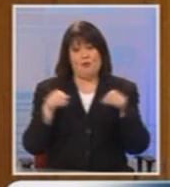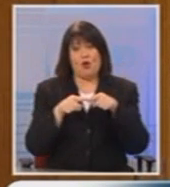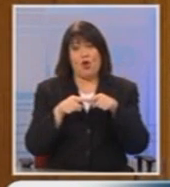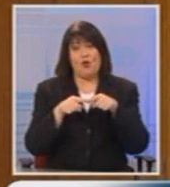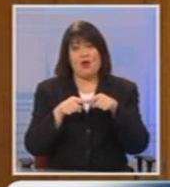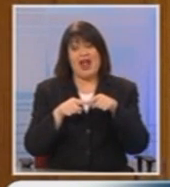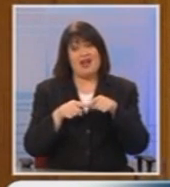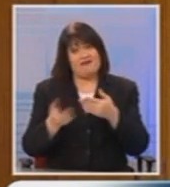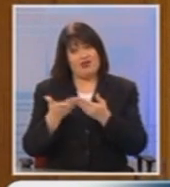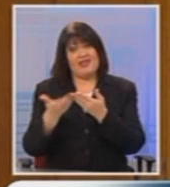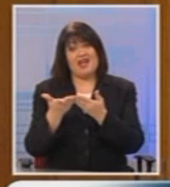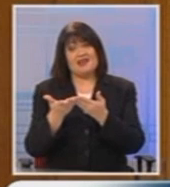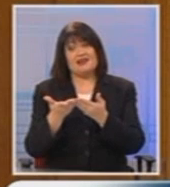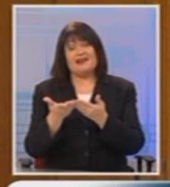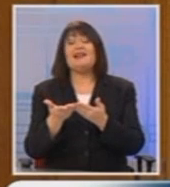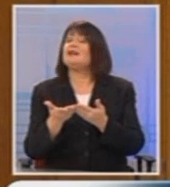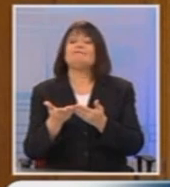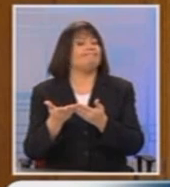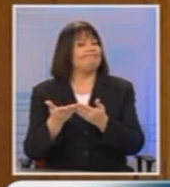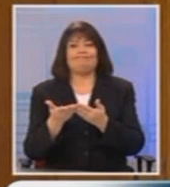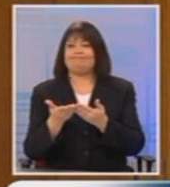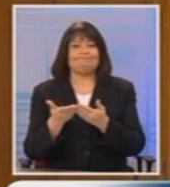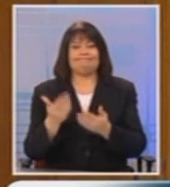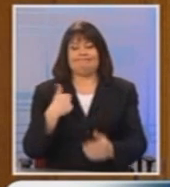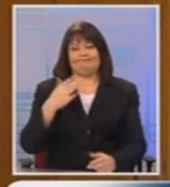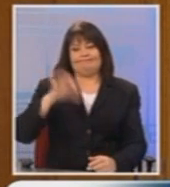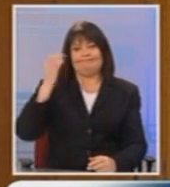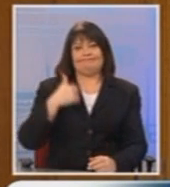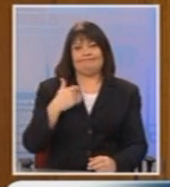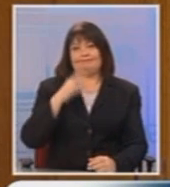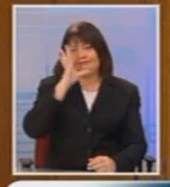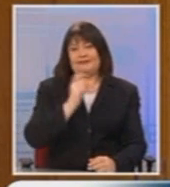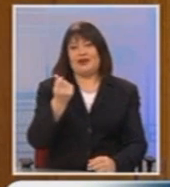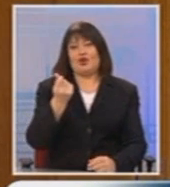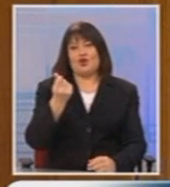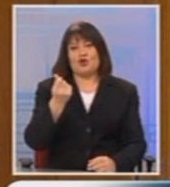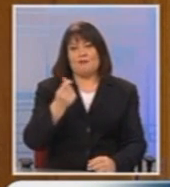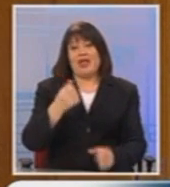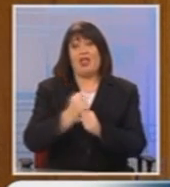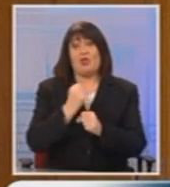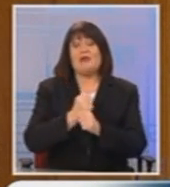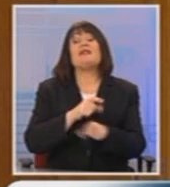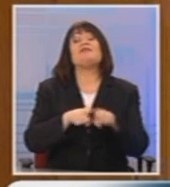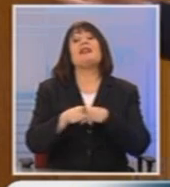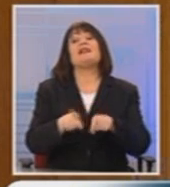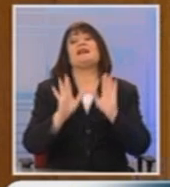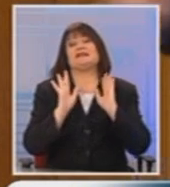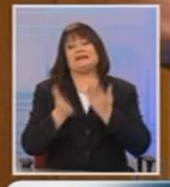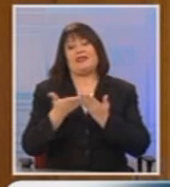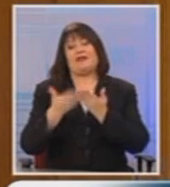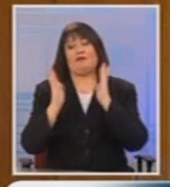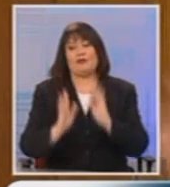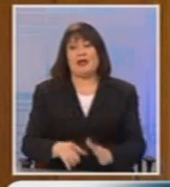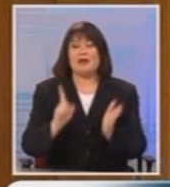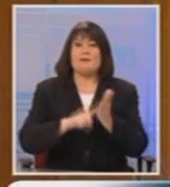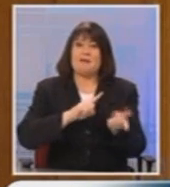μετόχους, αλλά ελάχιστα αγγίζει καθόλου στην περίπτωσή μας την πραγματική οικονομία και την πραγματική απασχόληση, αντί να βγείτε και